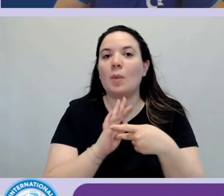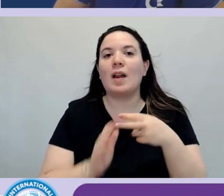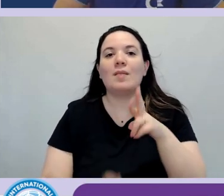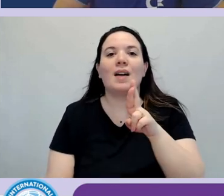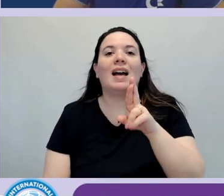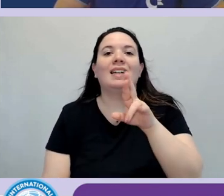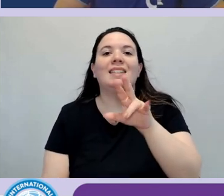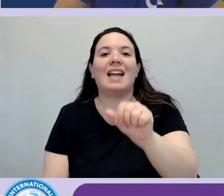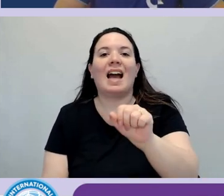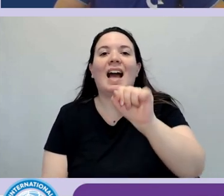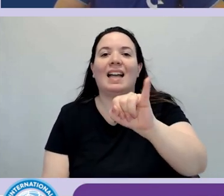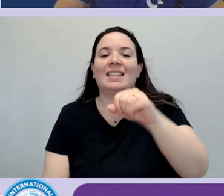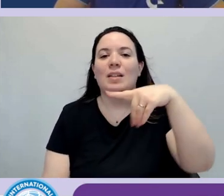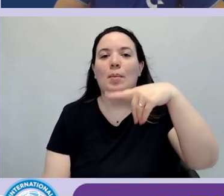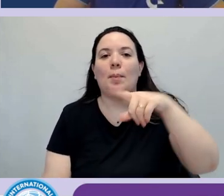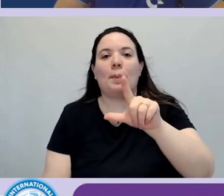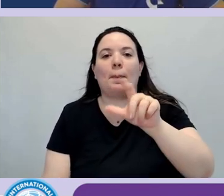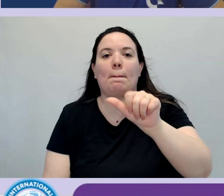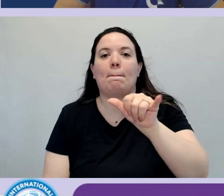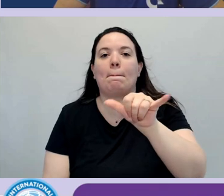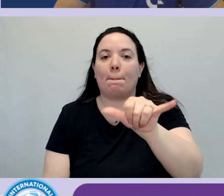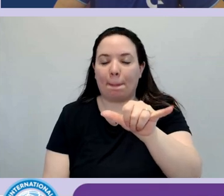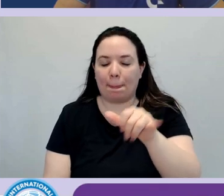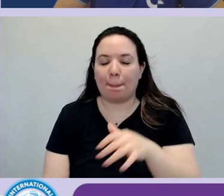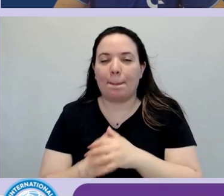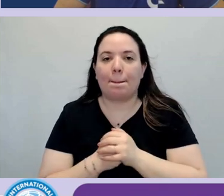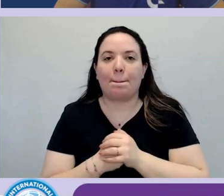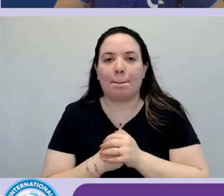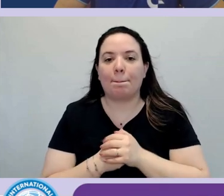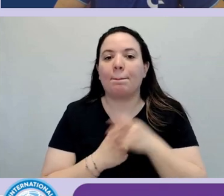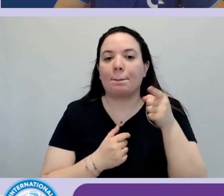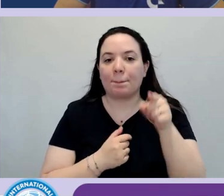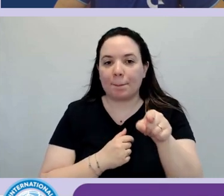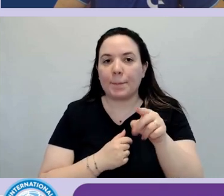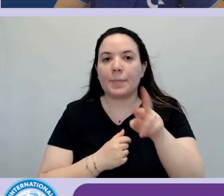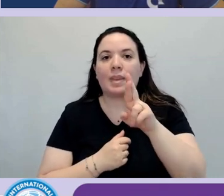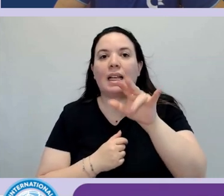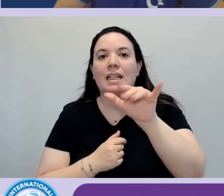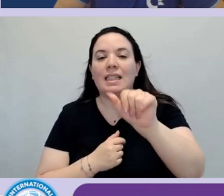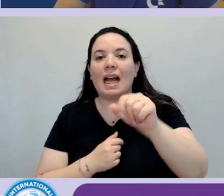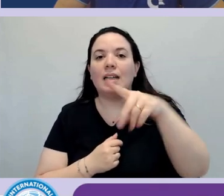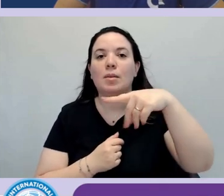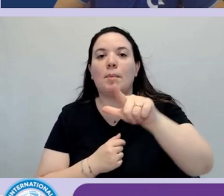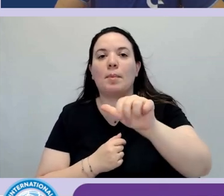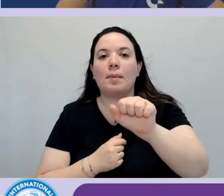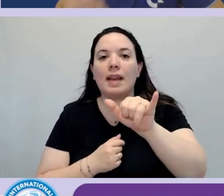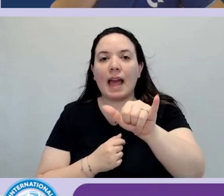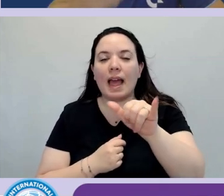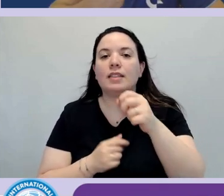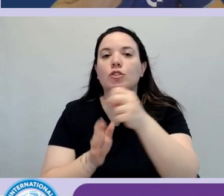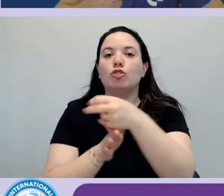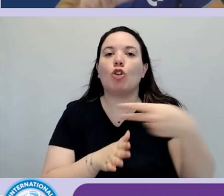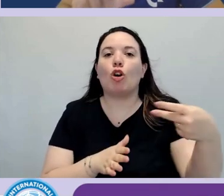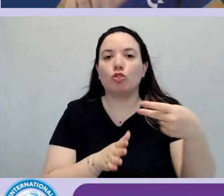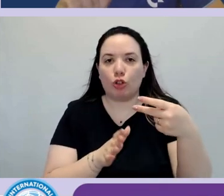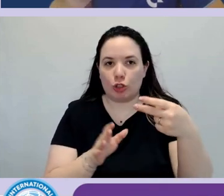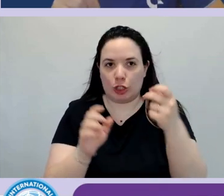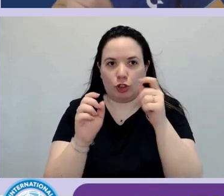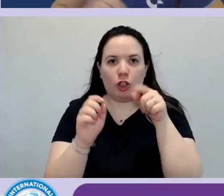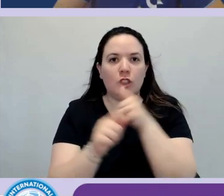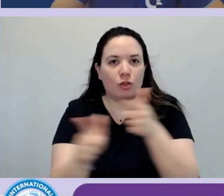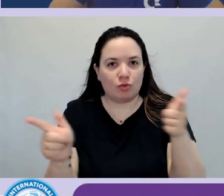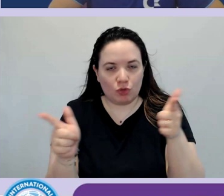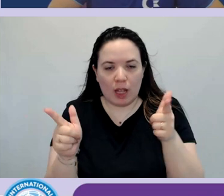Ray ci dicono che Ray Non fornisce i sottotitoli di contenuti Però mi dà spunto per